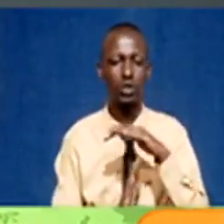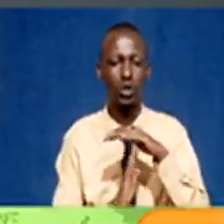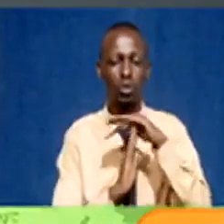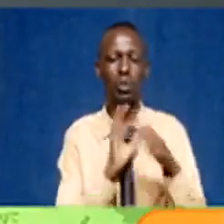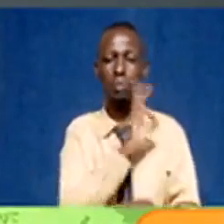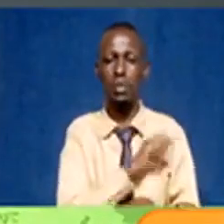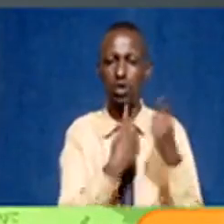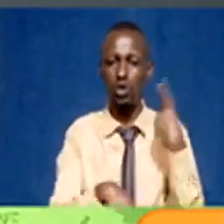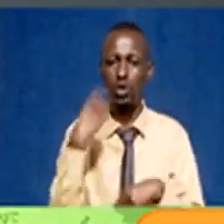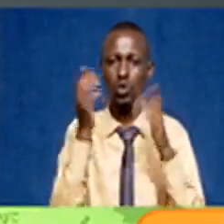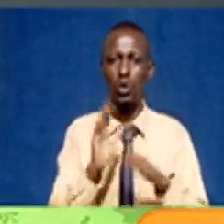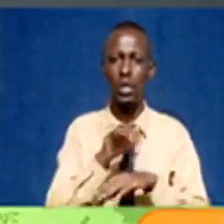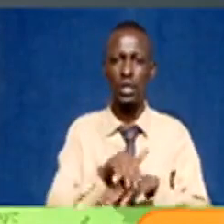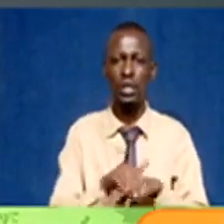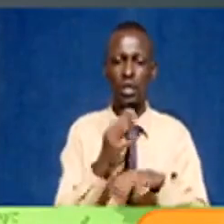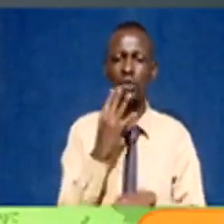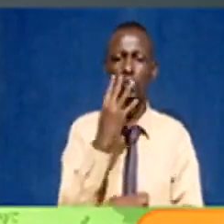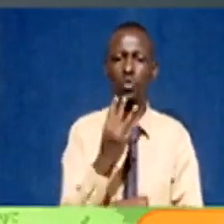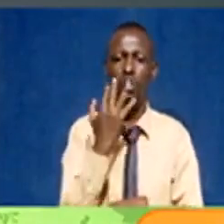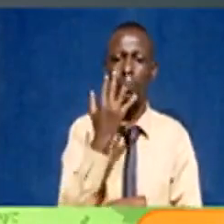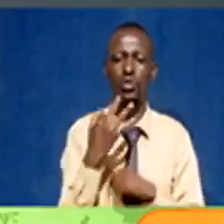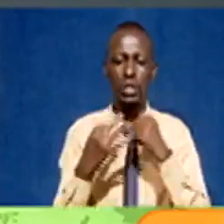winners awarded a total of